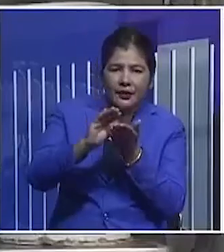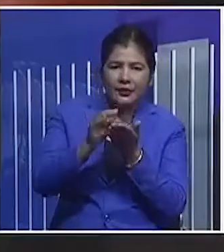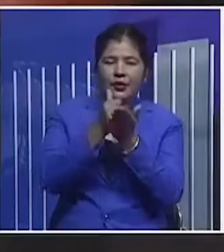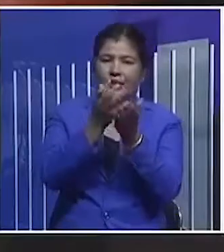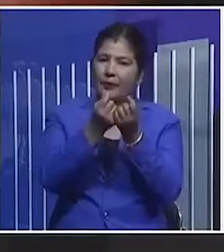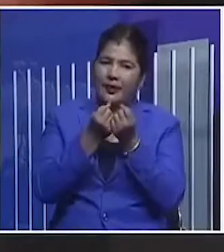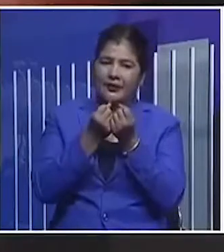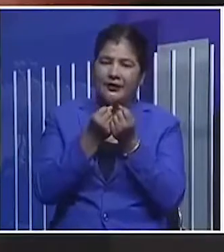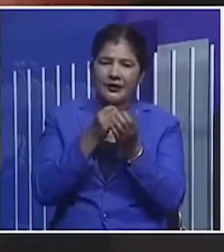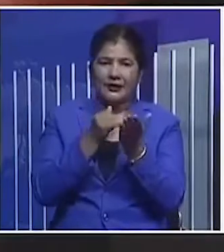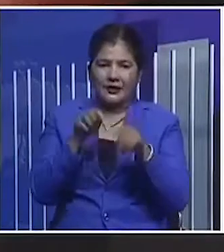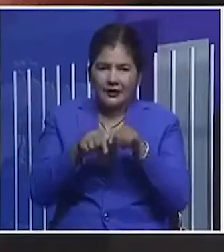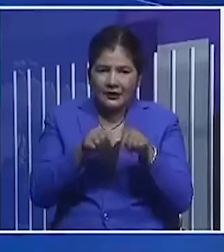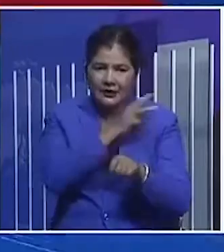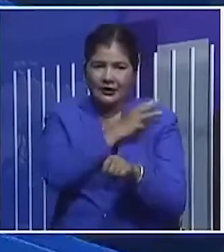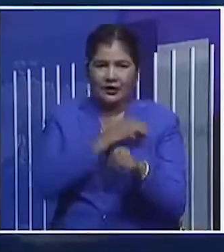किसानहरू उत्साहित।